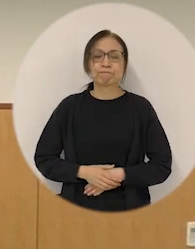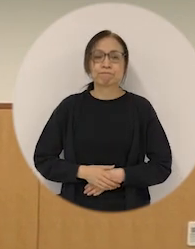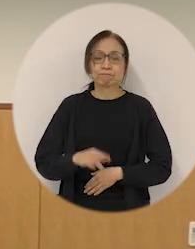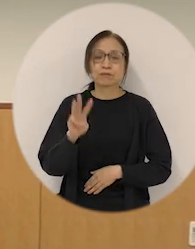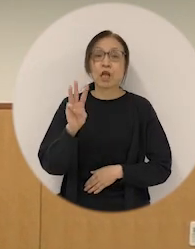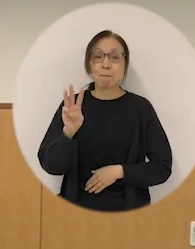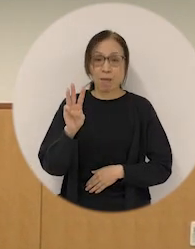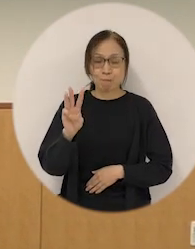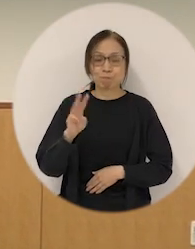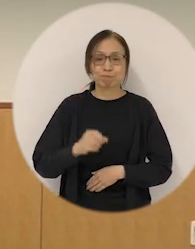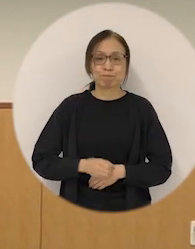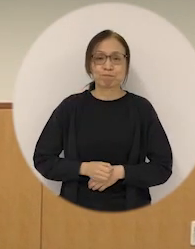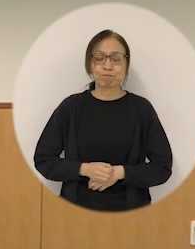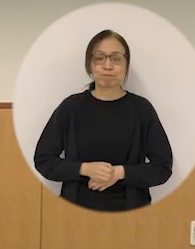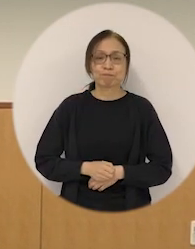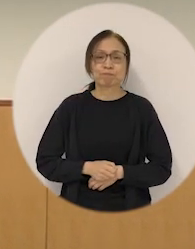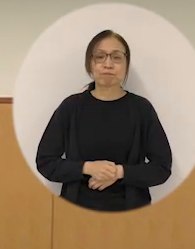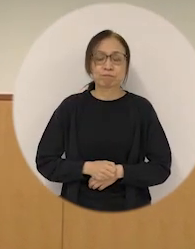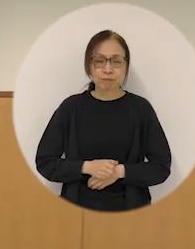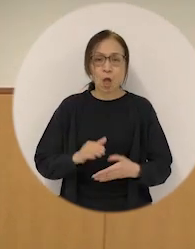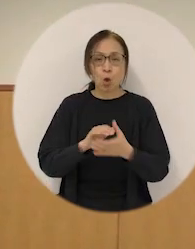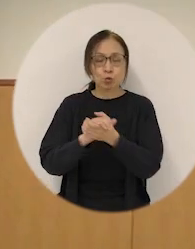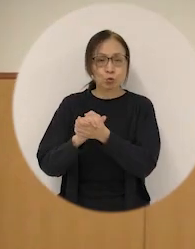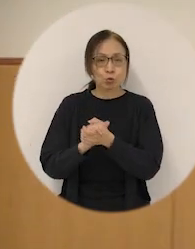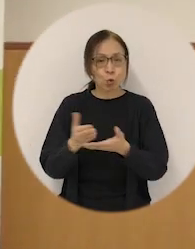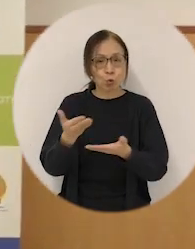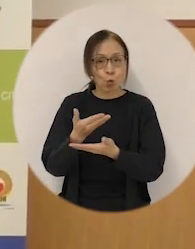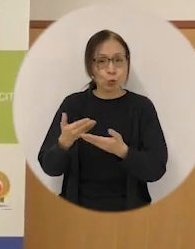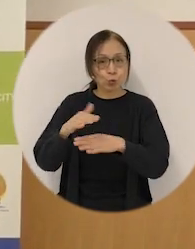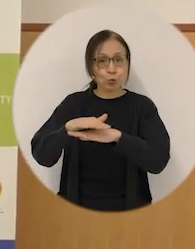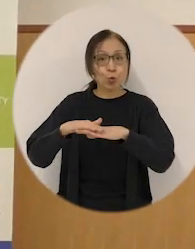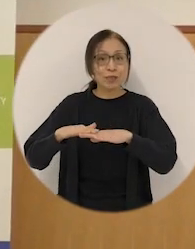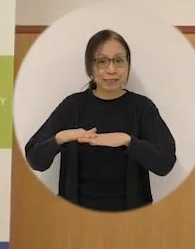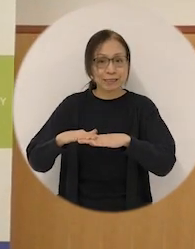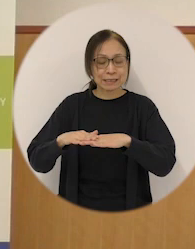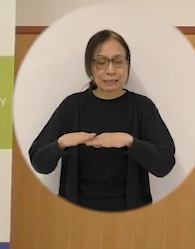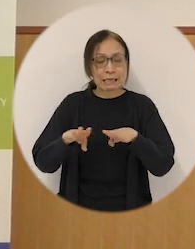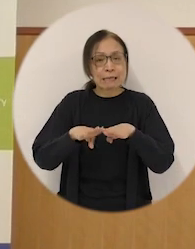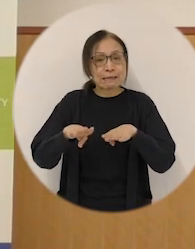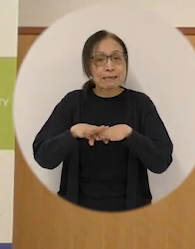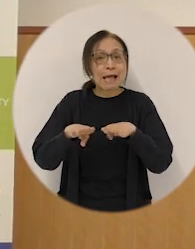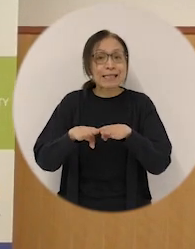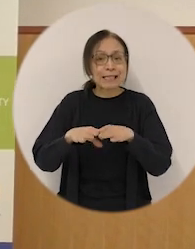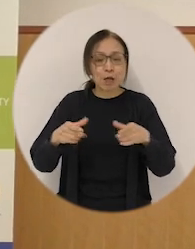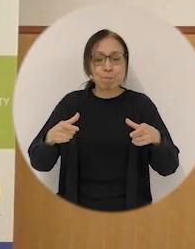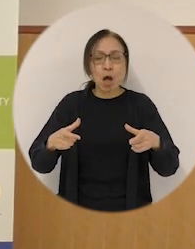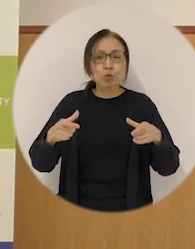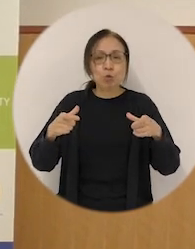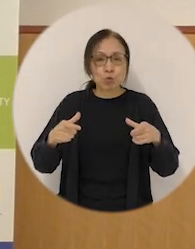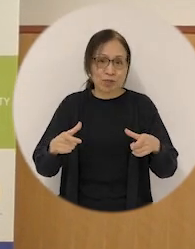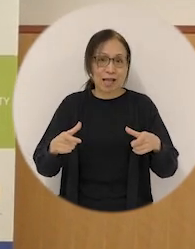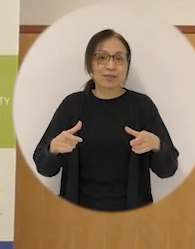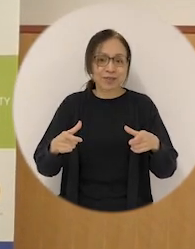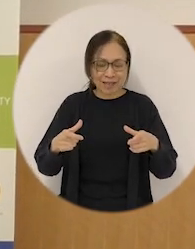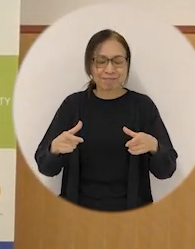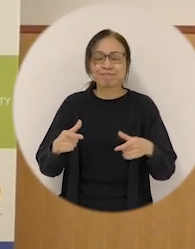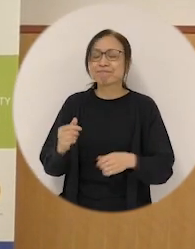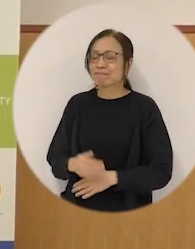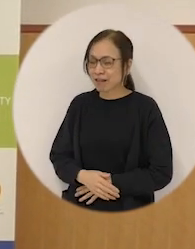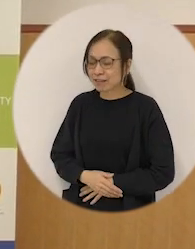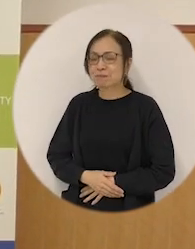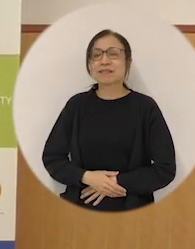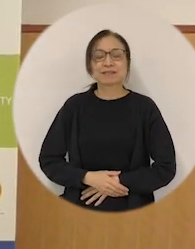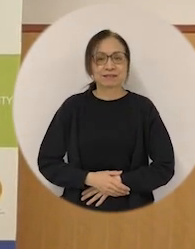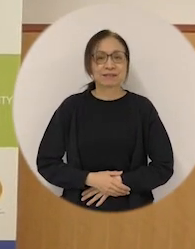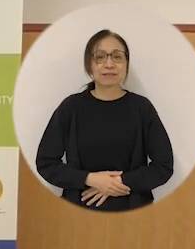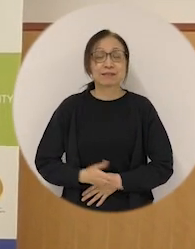番友好交流都市とのデザインマンホール蓋の交換について会見事項を申し上げます。市長お願いいたします。 はい、